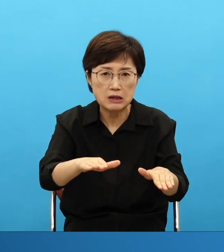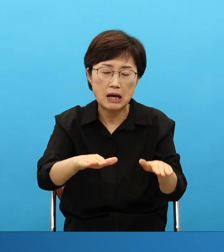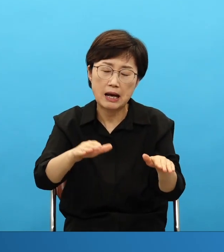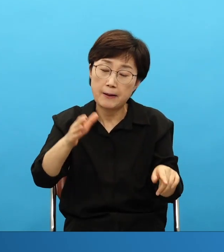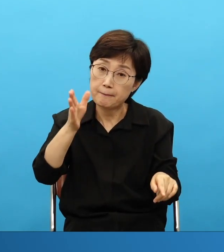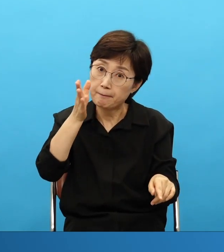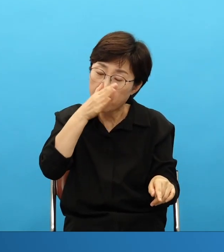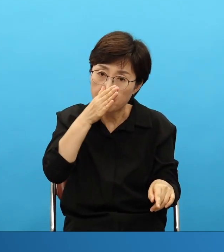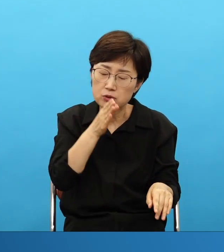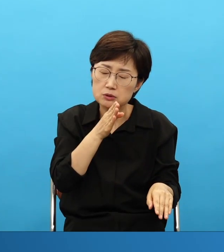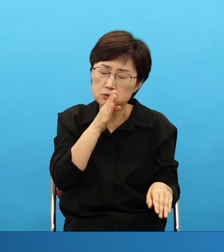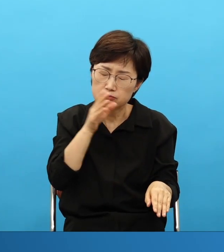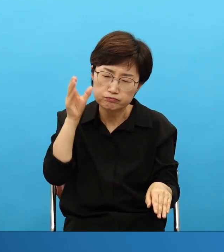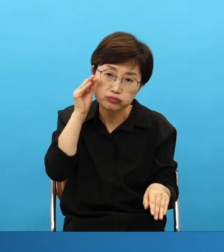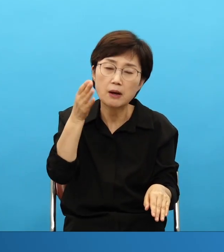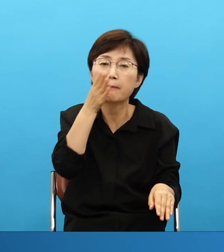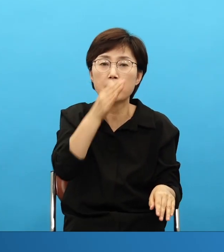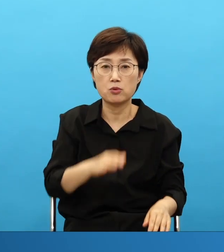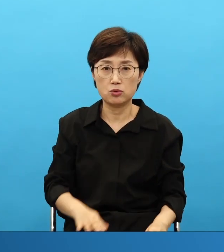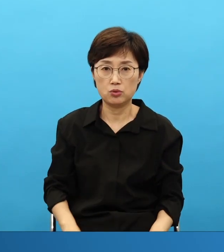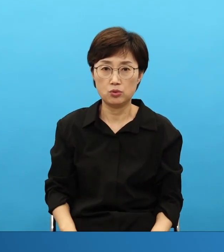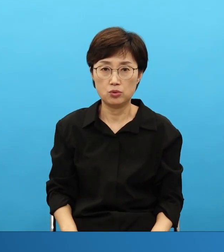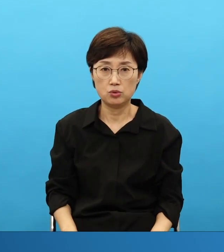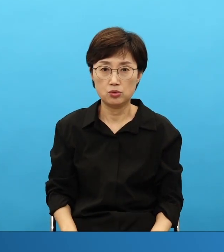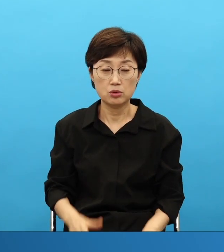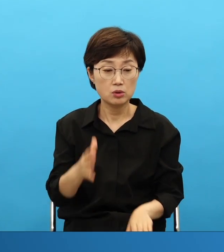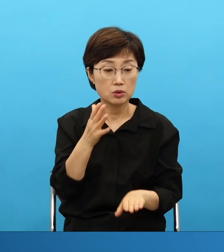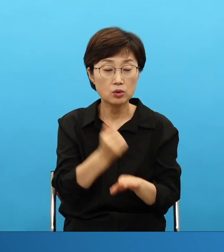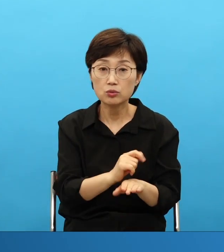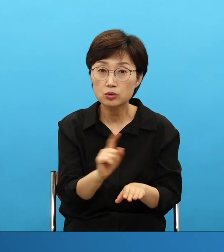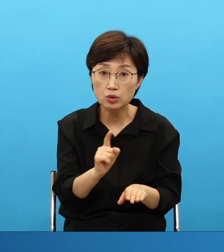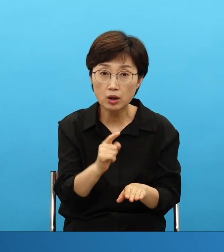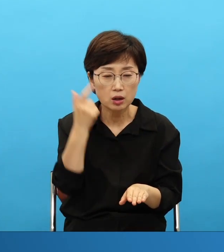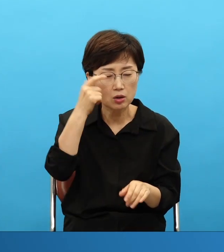이러다 보니까 영 문제 올 수밖에